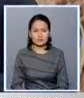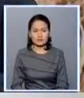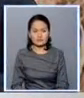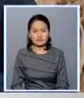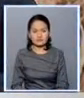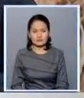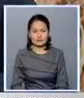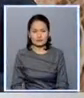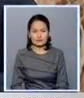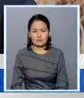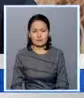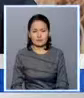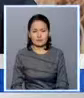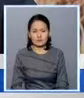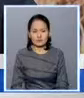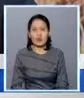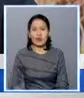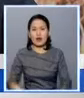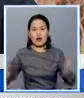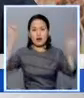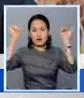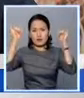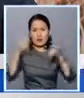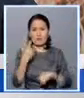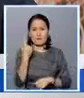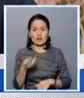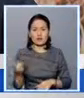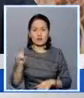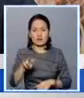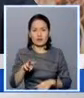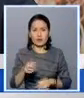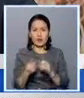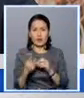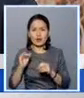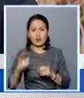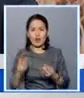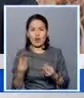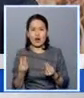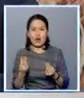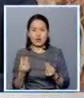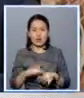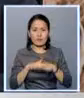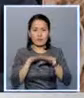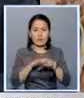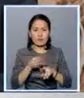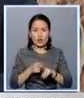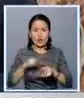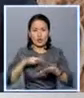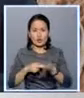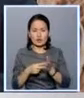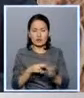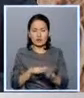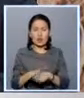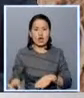Бір аналық мал басына 12 мың теңге көлемінде субсидия төленеді. Осы мақсатқа